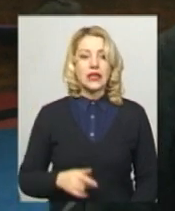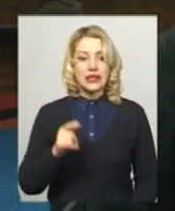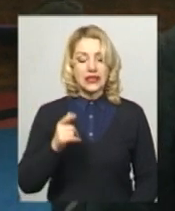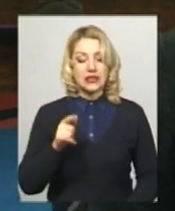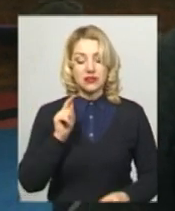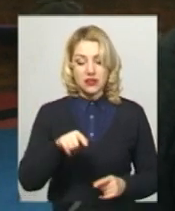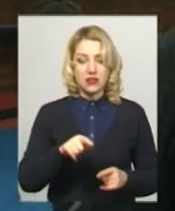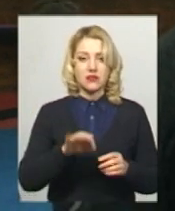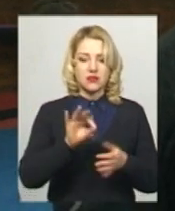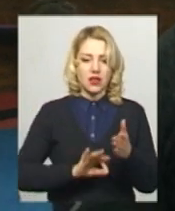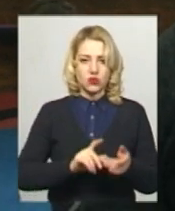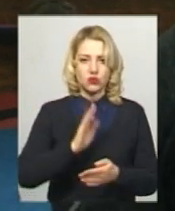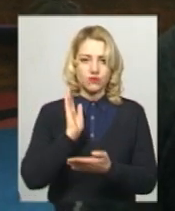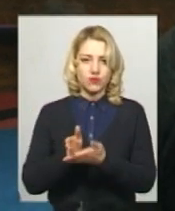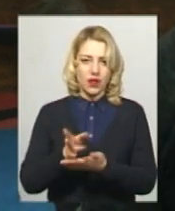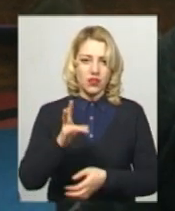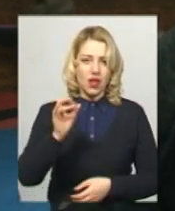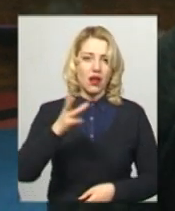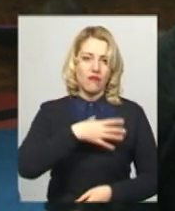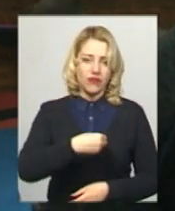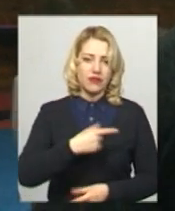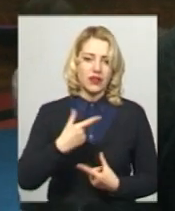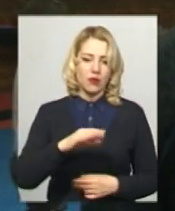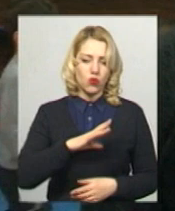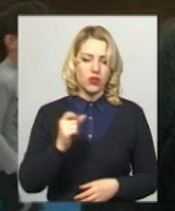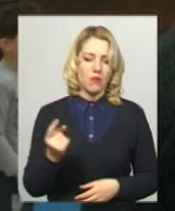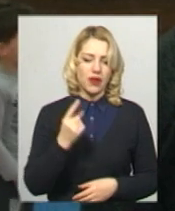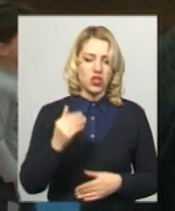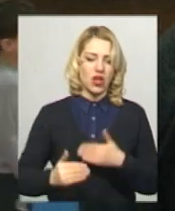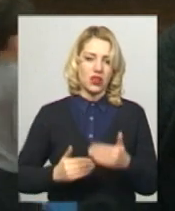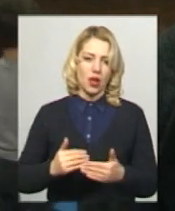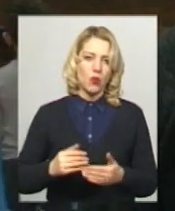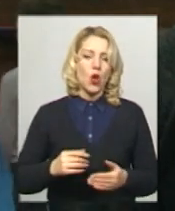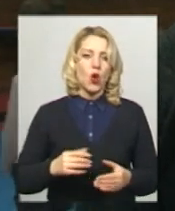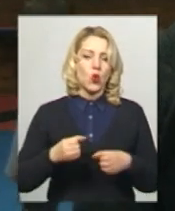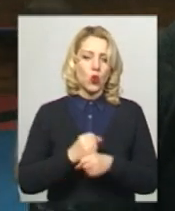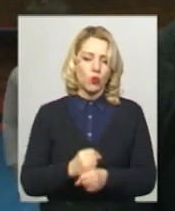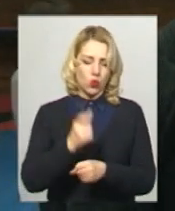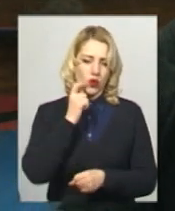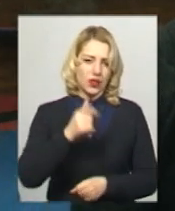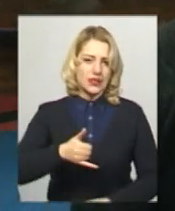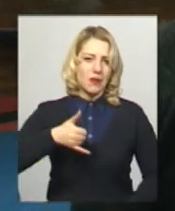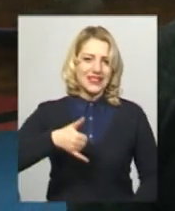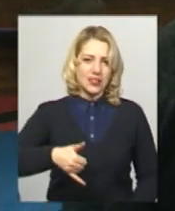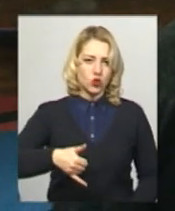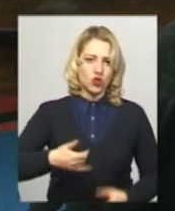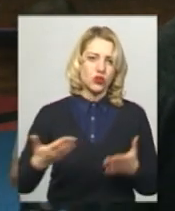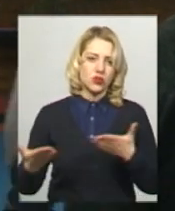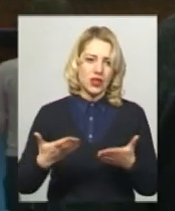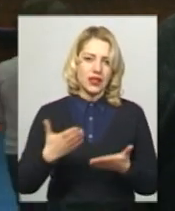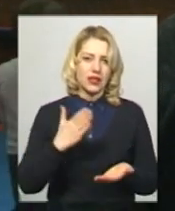ми одразу вже поїхали на Львів, де ми були на першому етапі Кубку України з бразильського джиу-джитсу, який проходив у місті